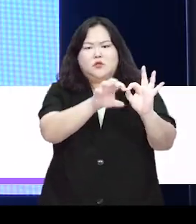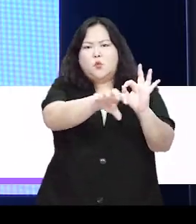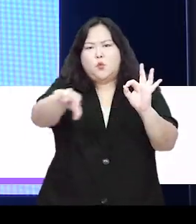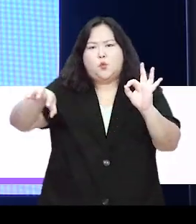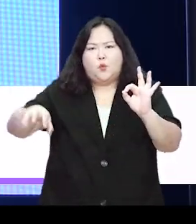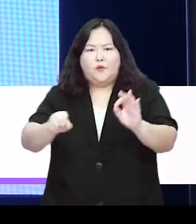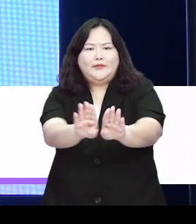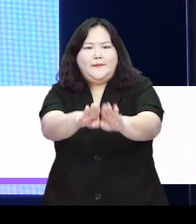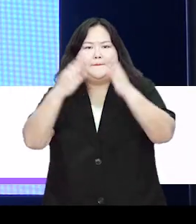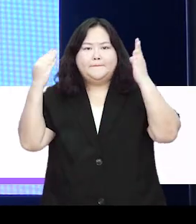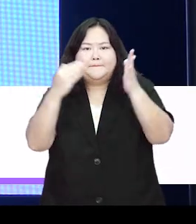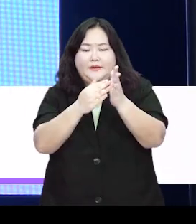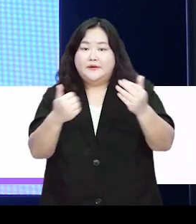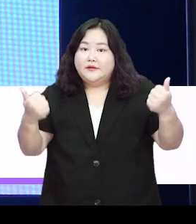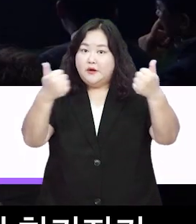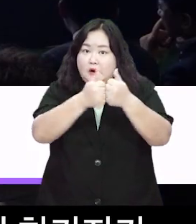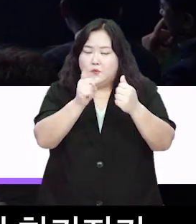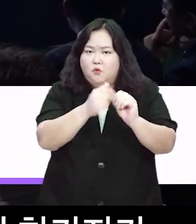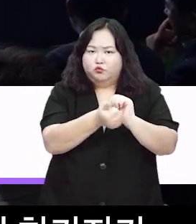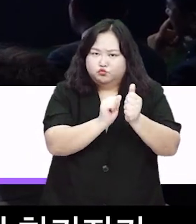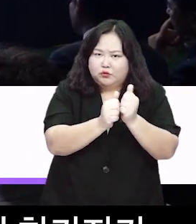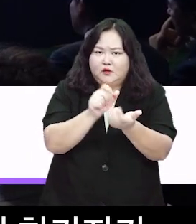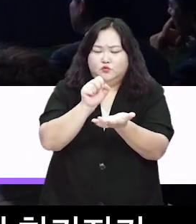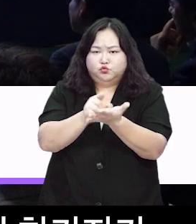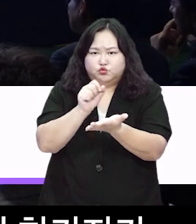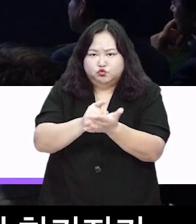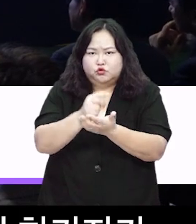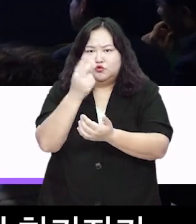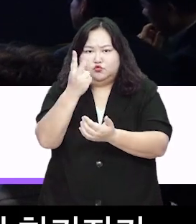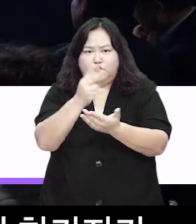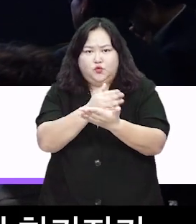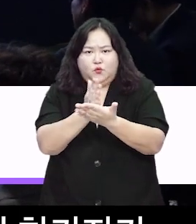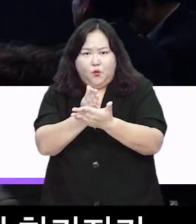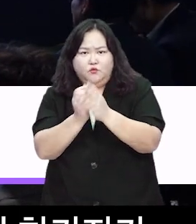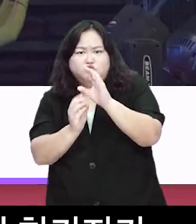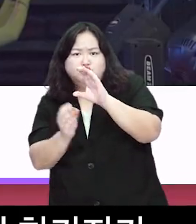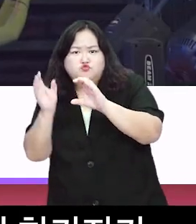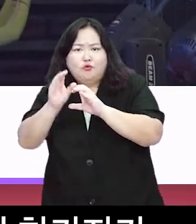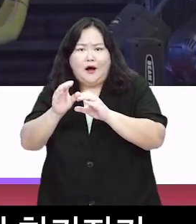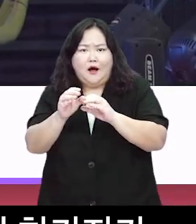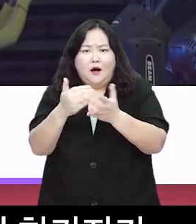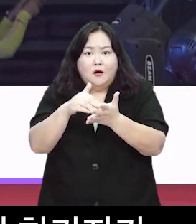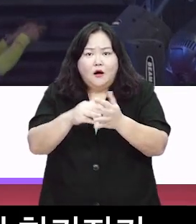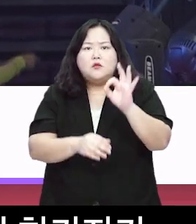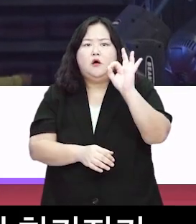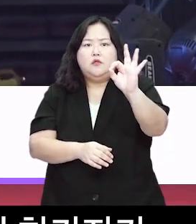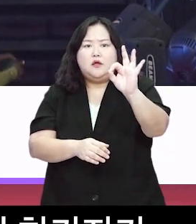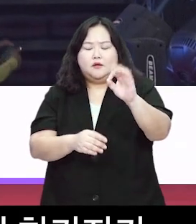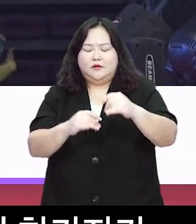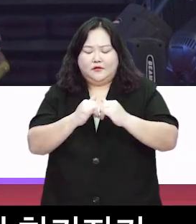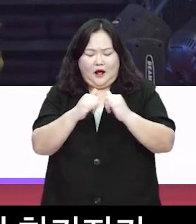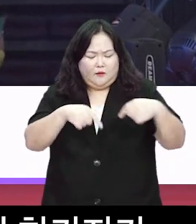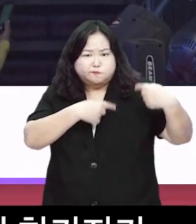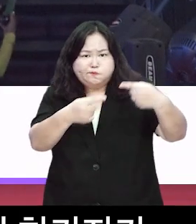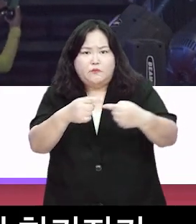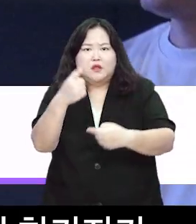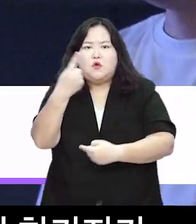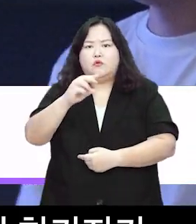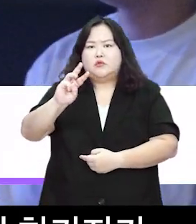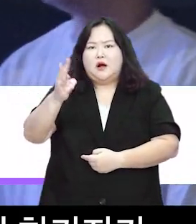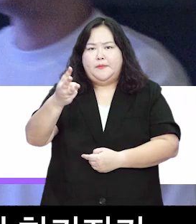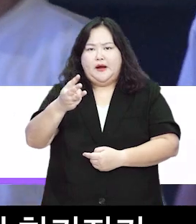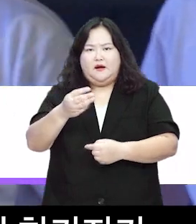개 경기장에서 개최됐습니다 이번 대회엔 육상 축구 두 개 종목이 추가된 총 개 종목에서